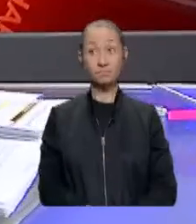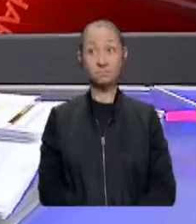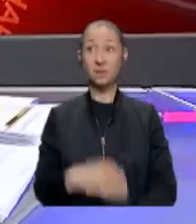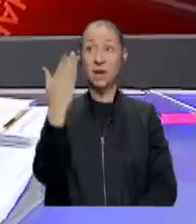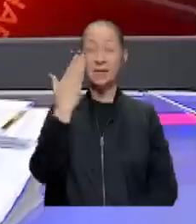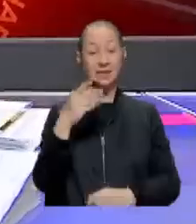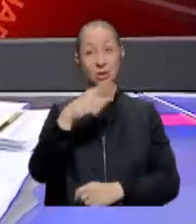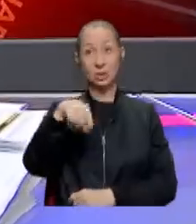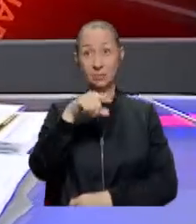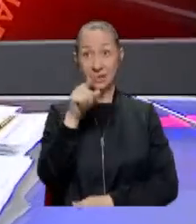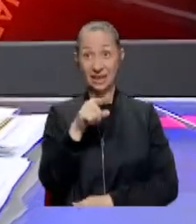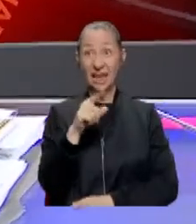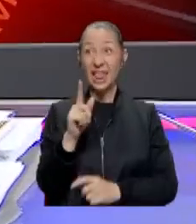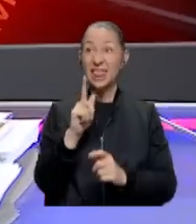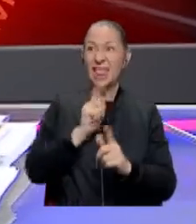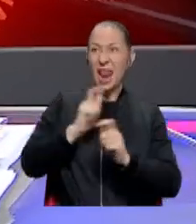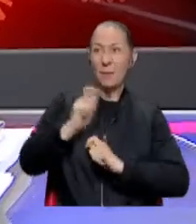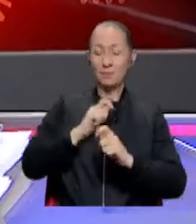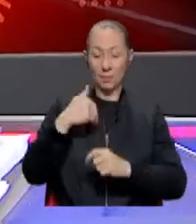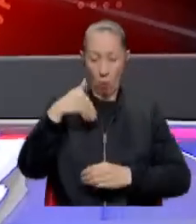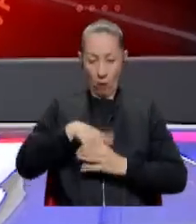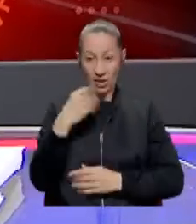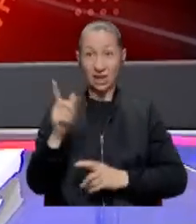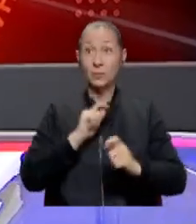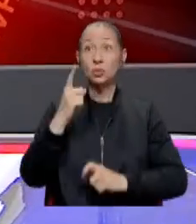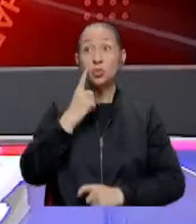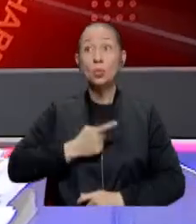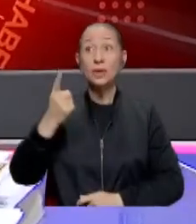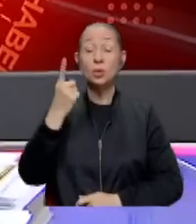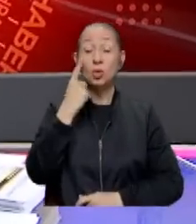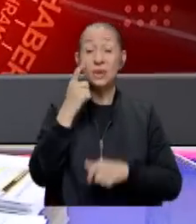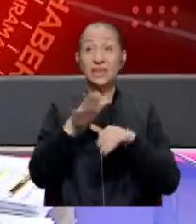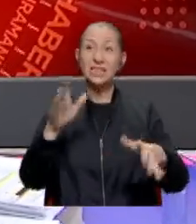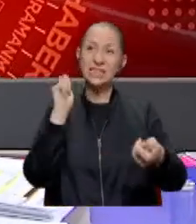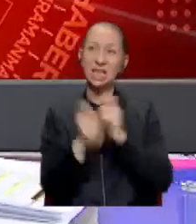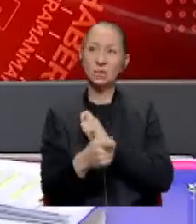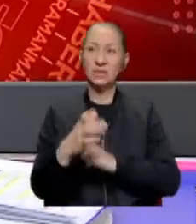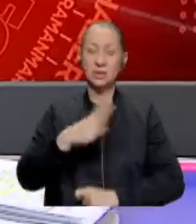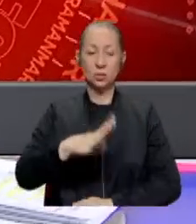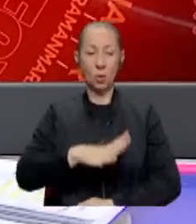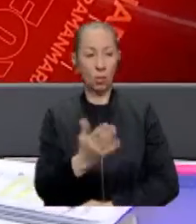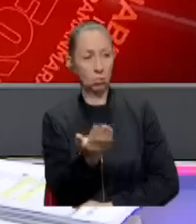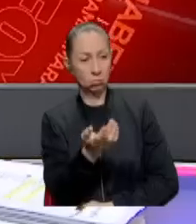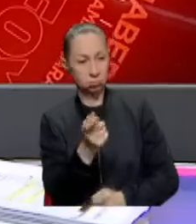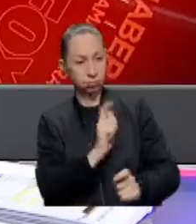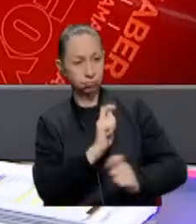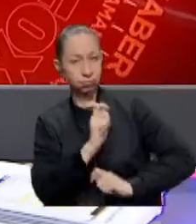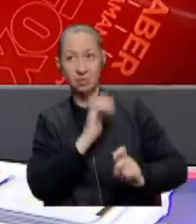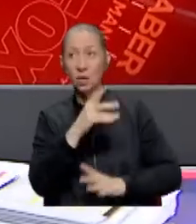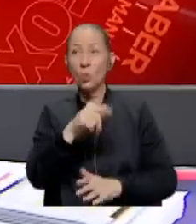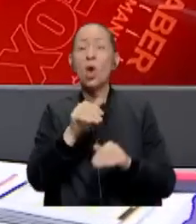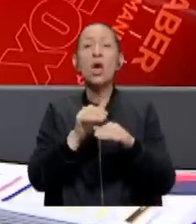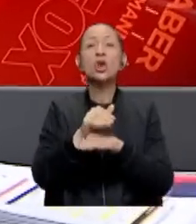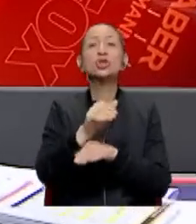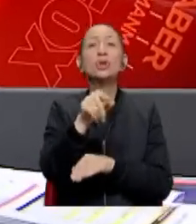izleyicilerimizden talep olarak seçmen talebi olarak Cumhurbaşkanlığı hükümet sisteminin değişmesi de geliyor Bütün Bu